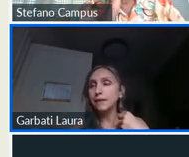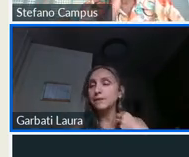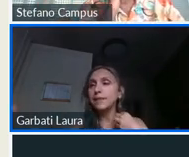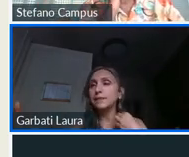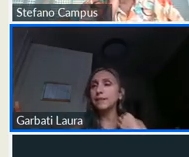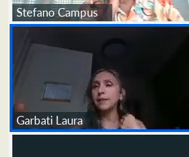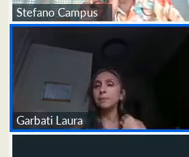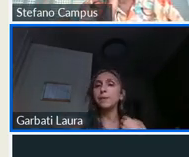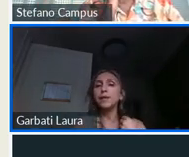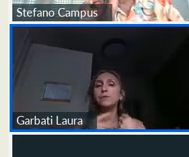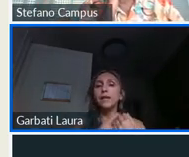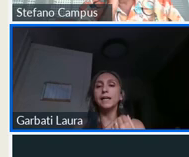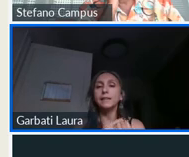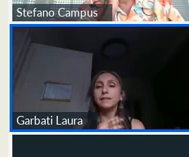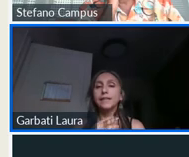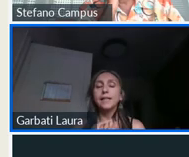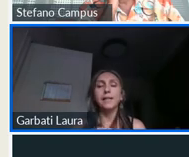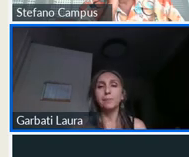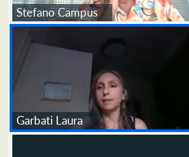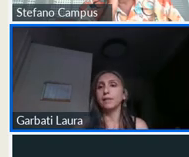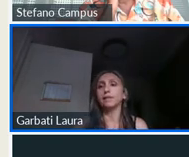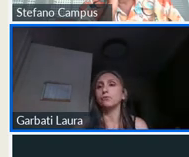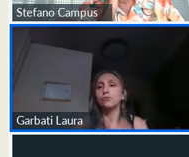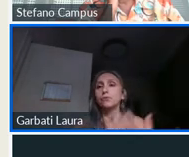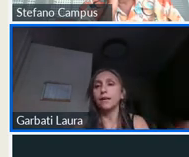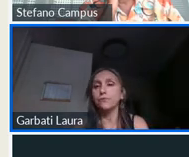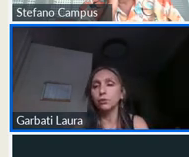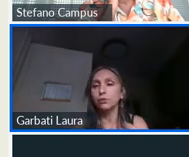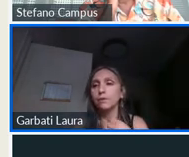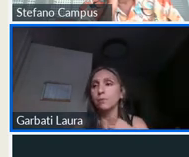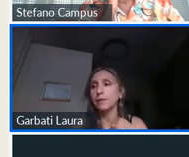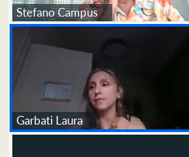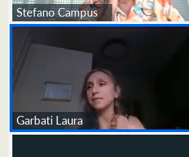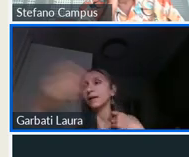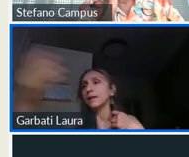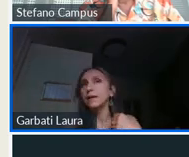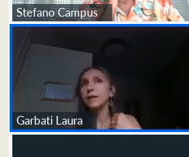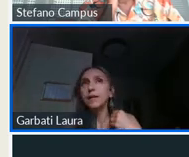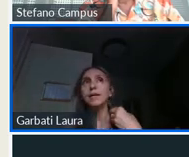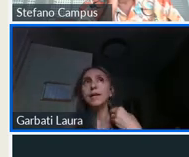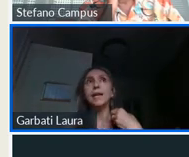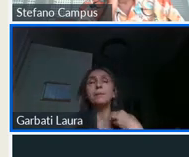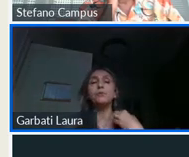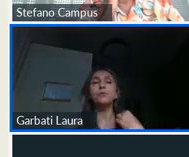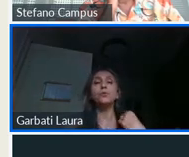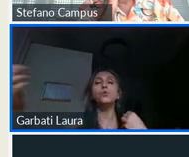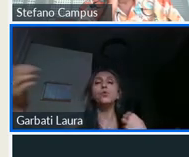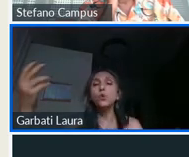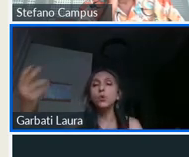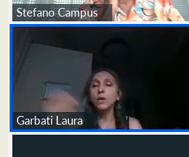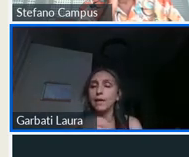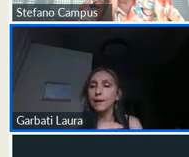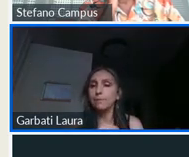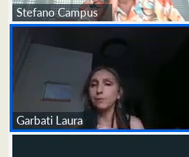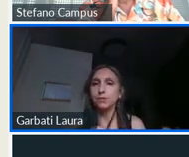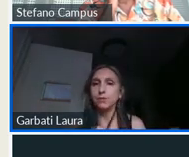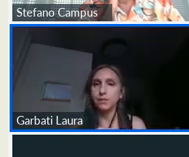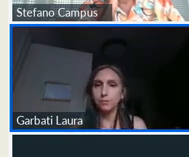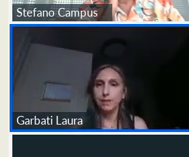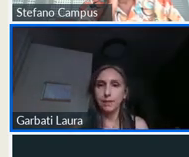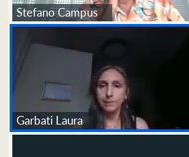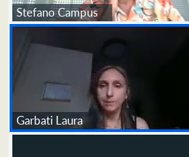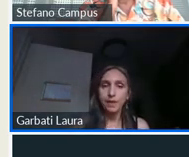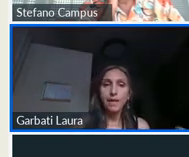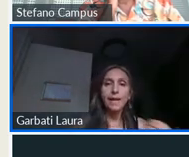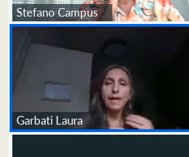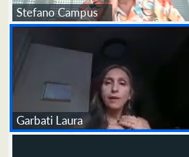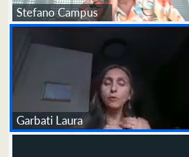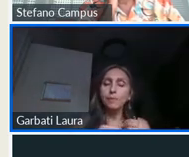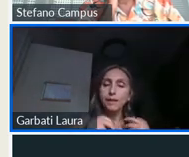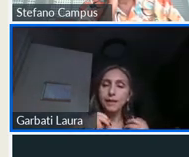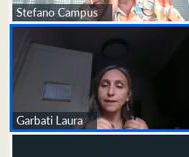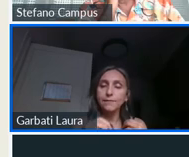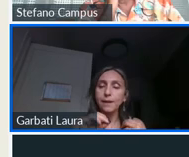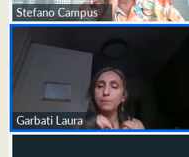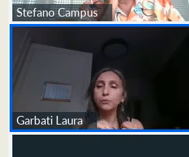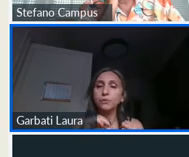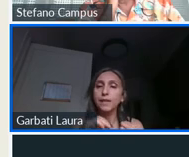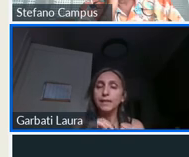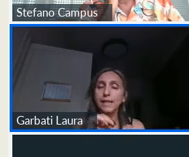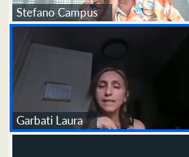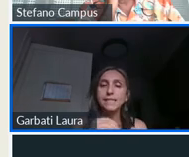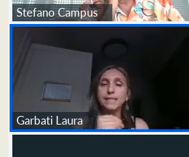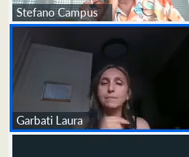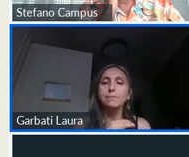riutilizzabilità nel tempo e in una catena che per il dato geografico dovrebbe essere la più lunga possibile. Ecco perché